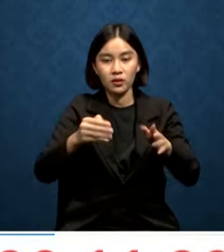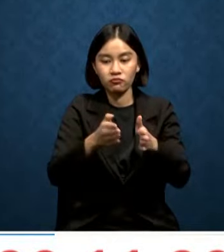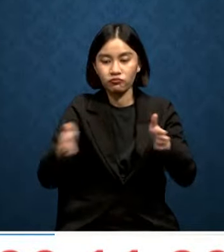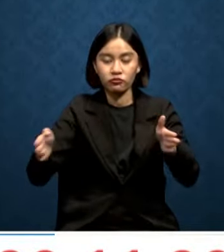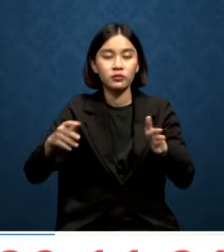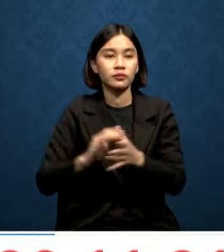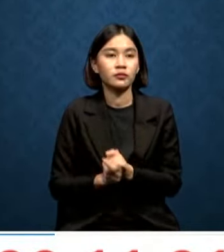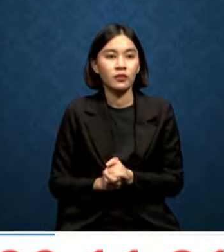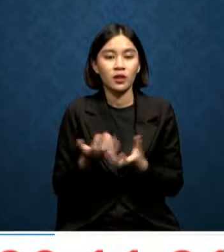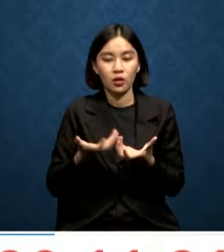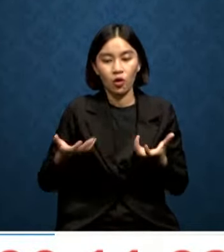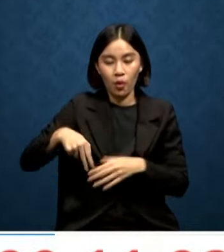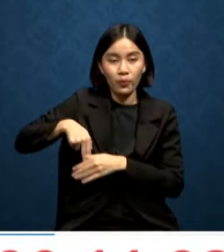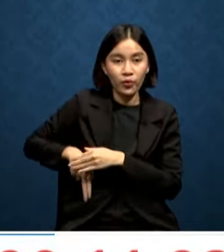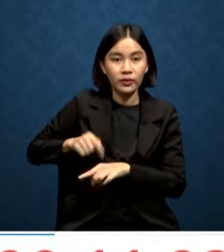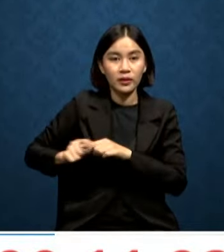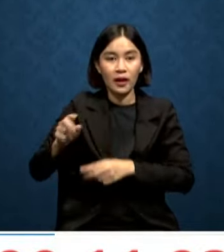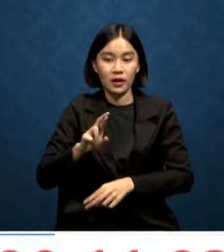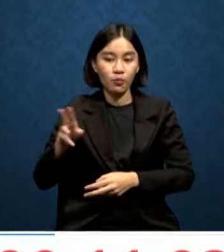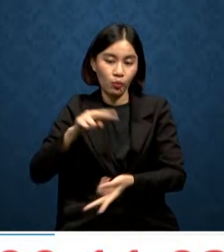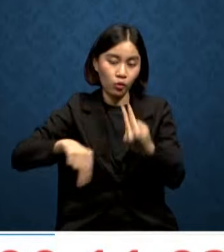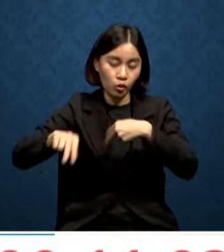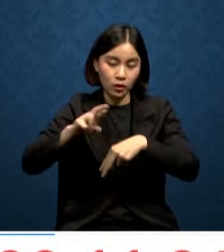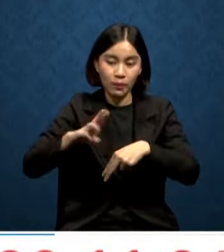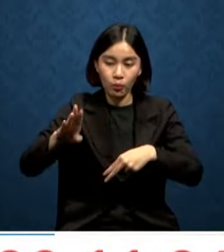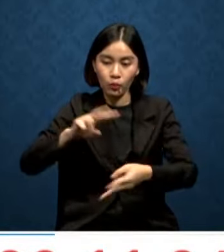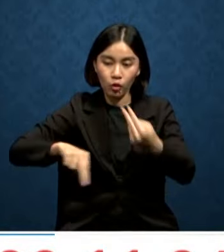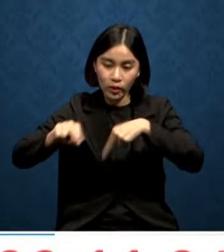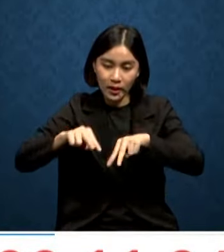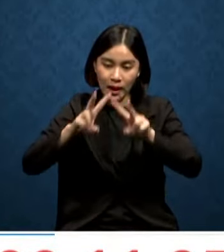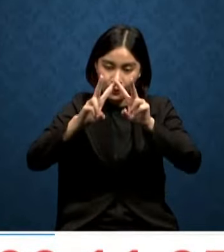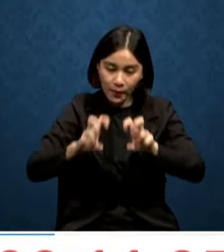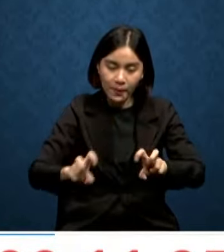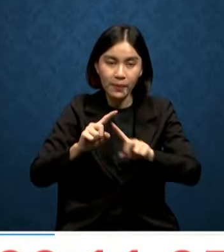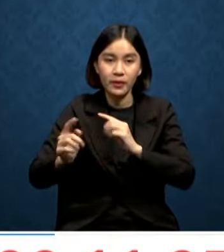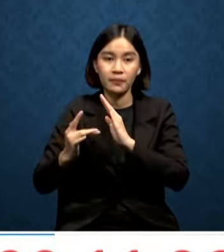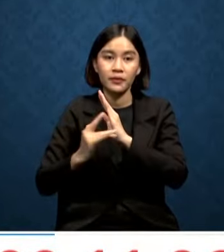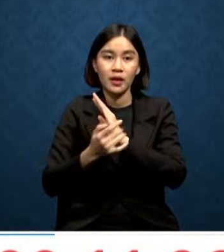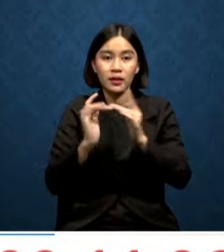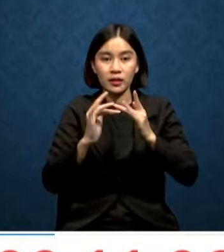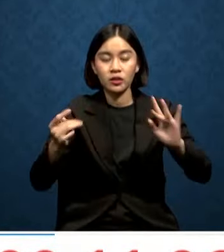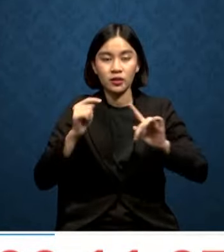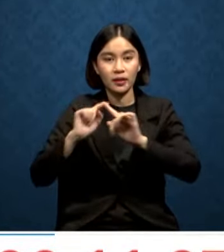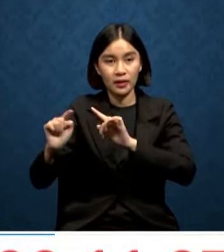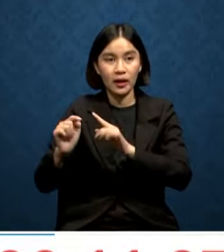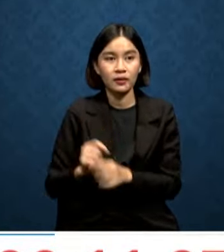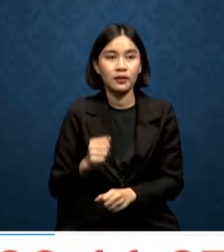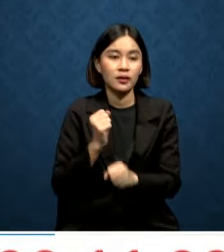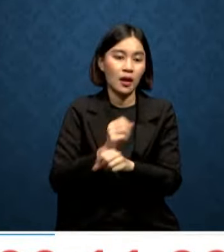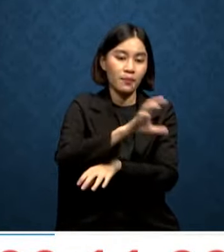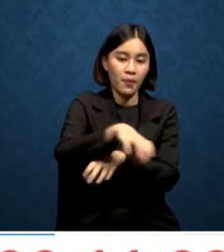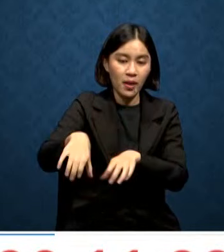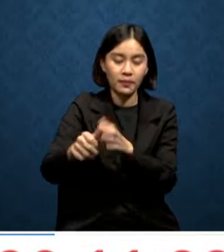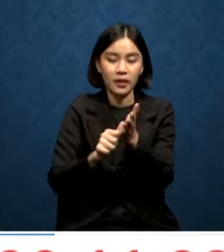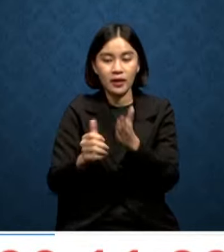นะครับอุปกรณ์ประจำกายระบบค้นหาวิเคราะห์ข้อมูลสืบสวนทางไซเบอร์นะครับการสร้างที่ทำการการป